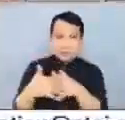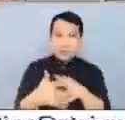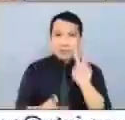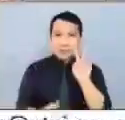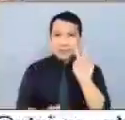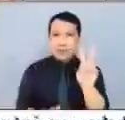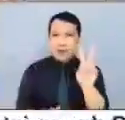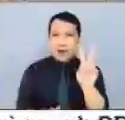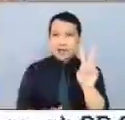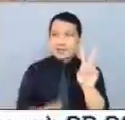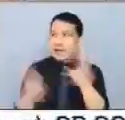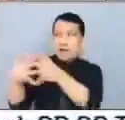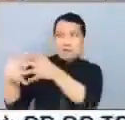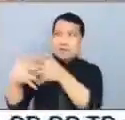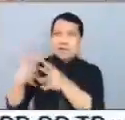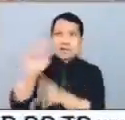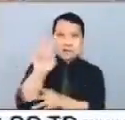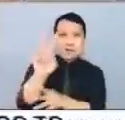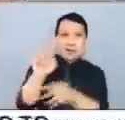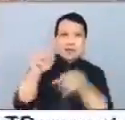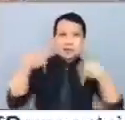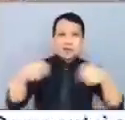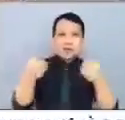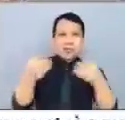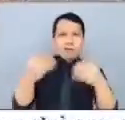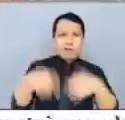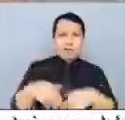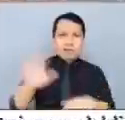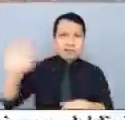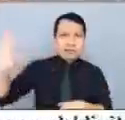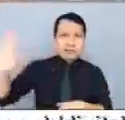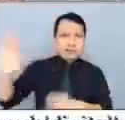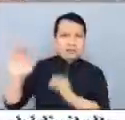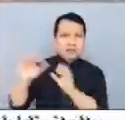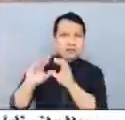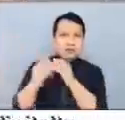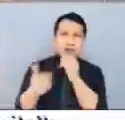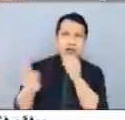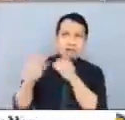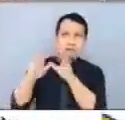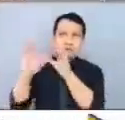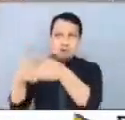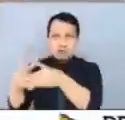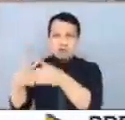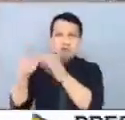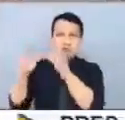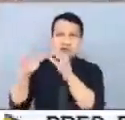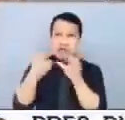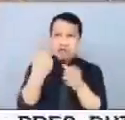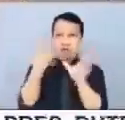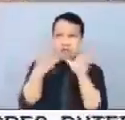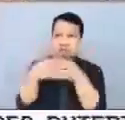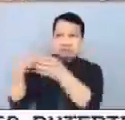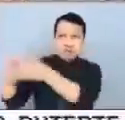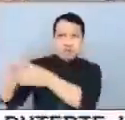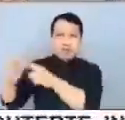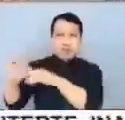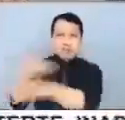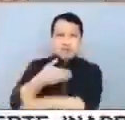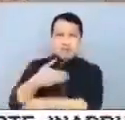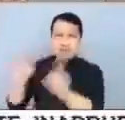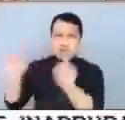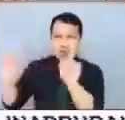hindi mananalo. Tatlo na lang yung pwedeng manalo, di ba? Minsan apat, pwede din naman